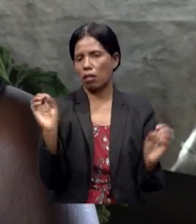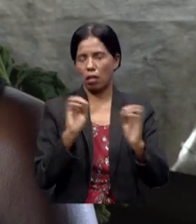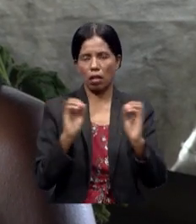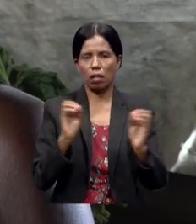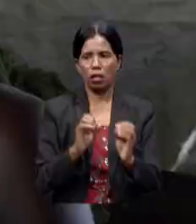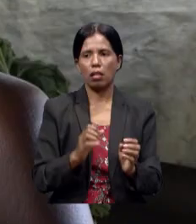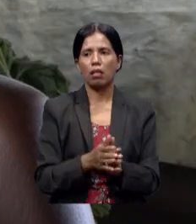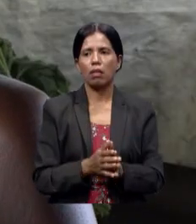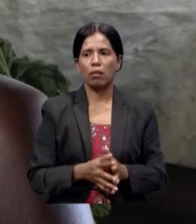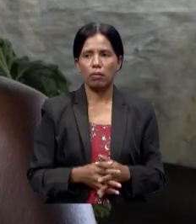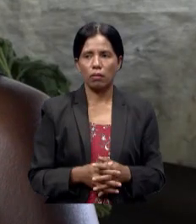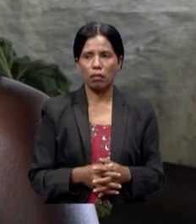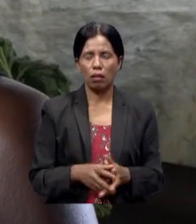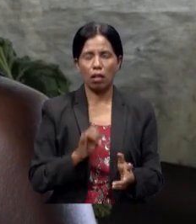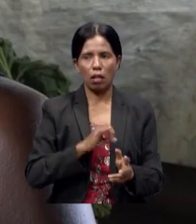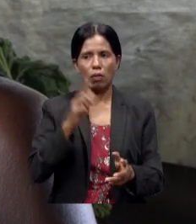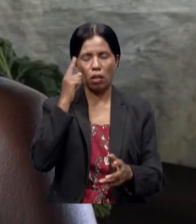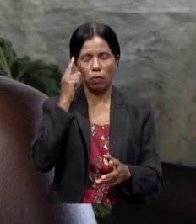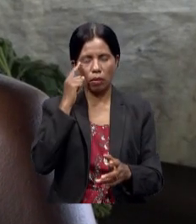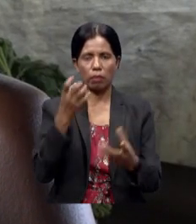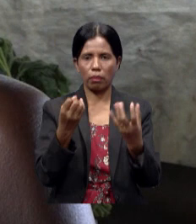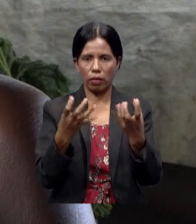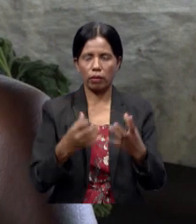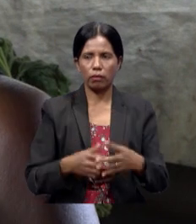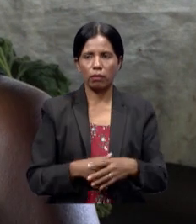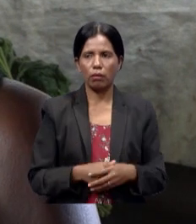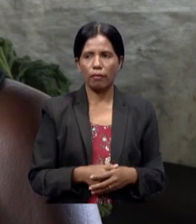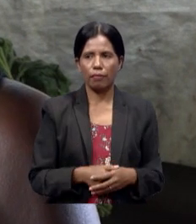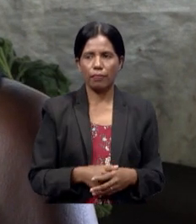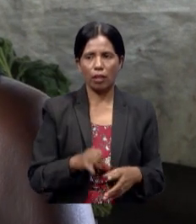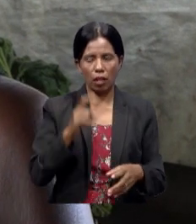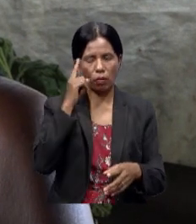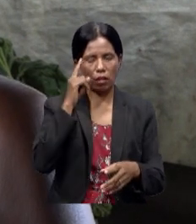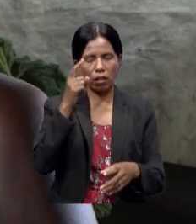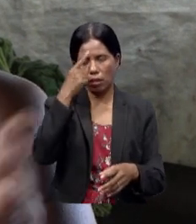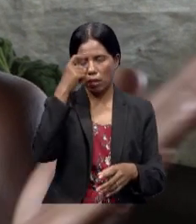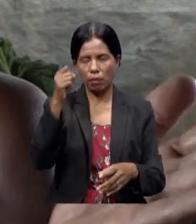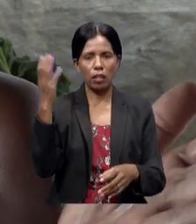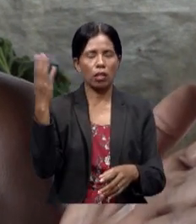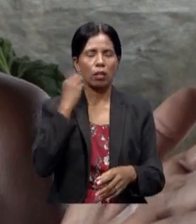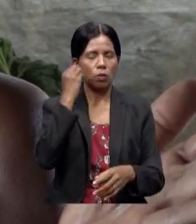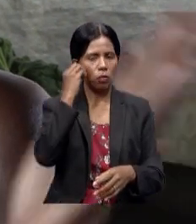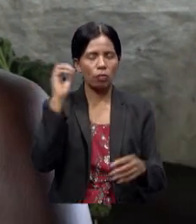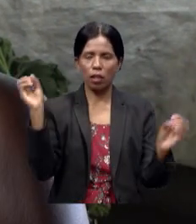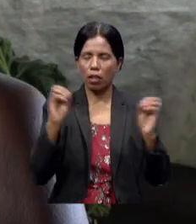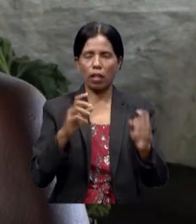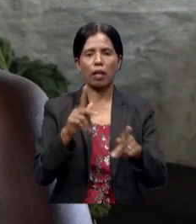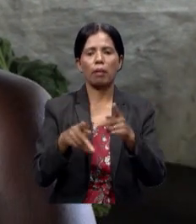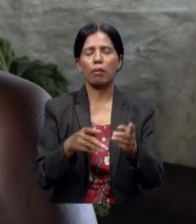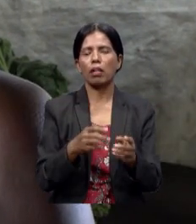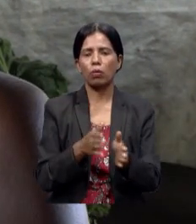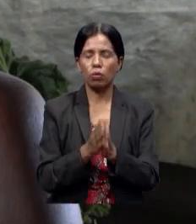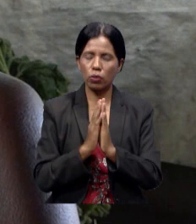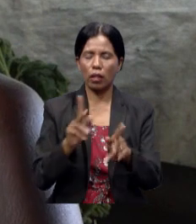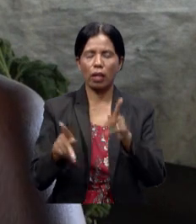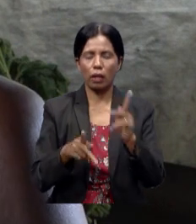tingki. Hau hanu imbara. Hanu embarak tambah ia umalaran lai hau na hau bau husu emna sasan ematian lai ya hau mai